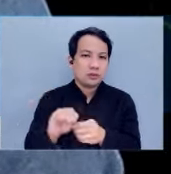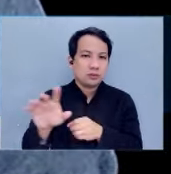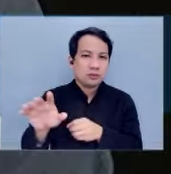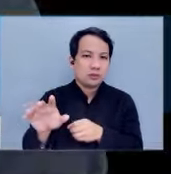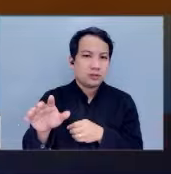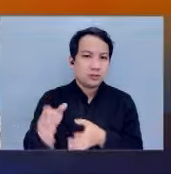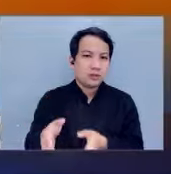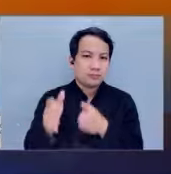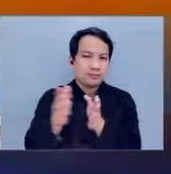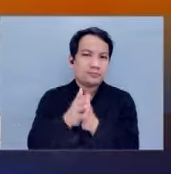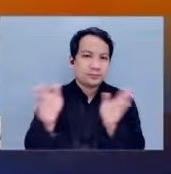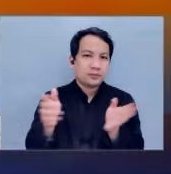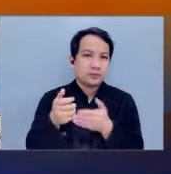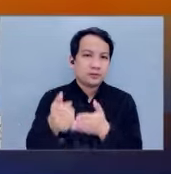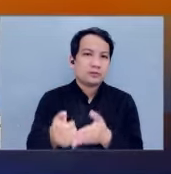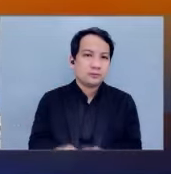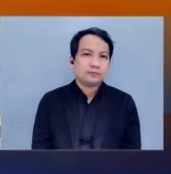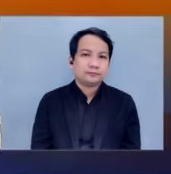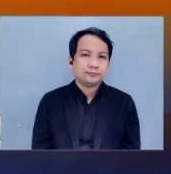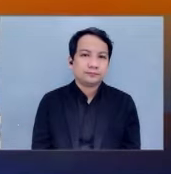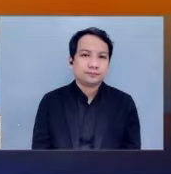malaking bagay.